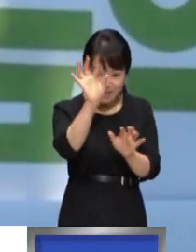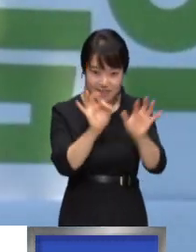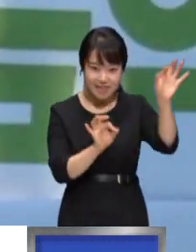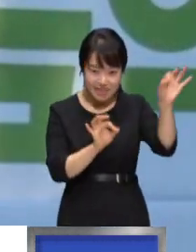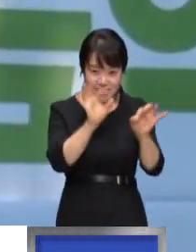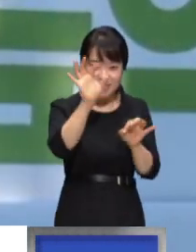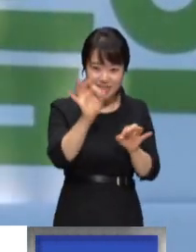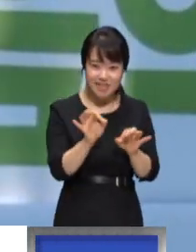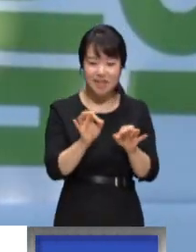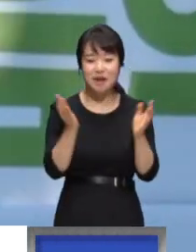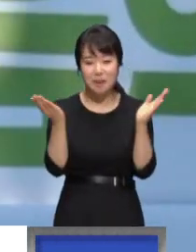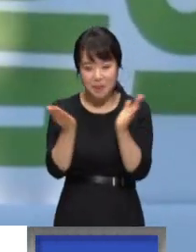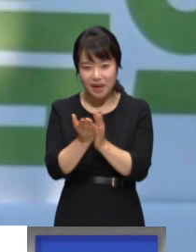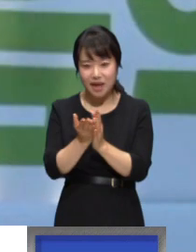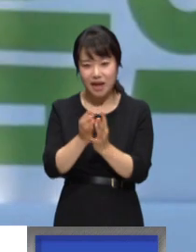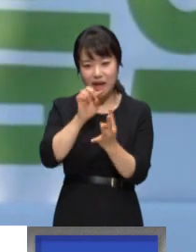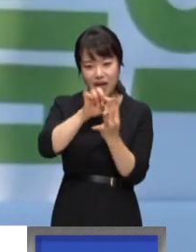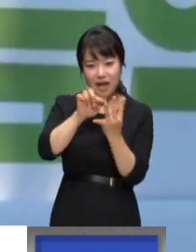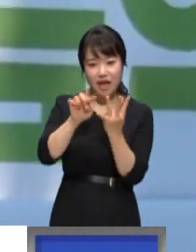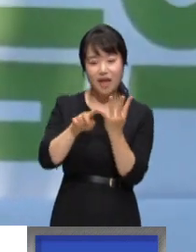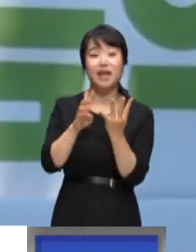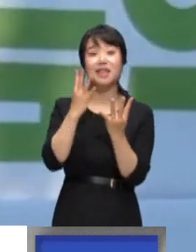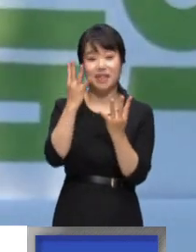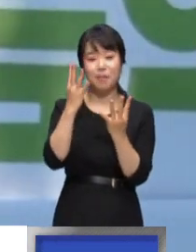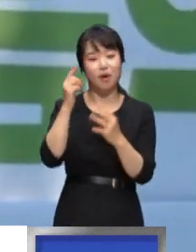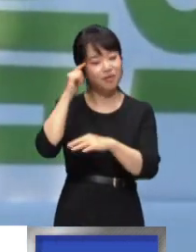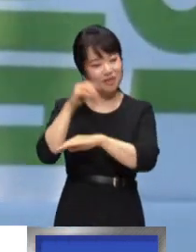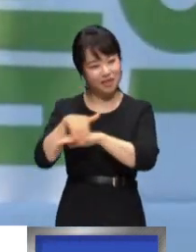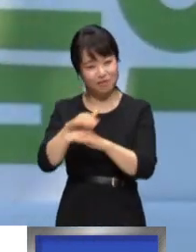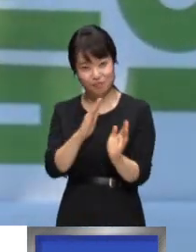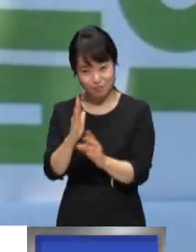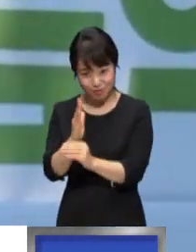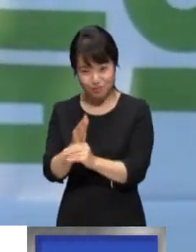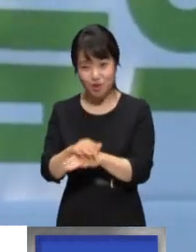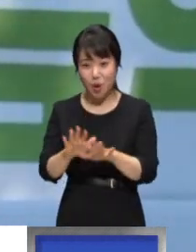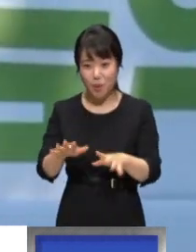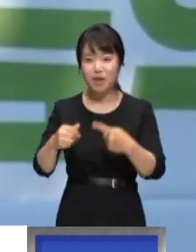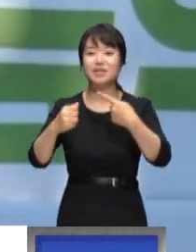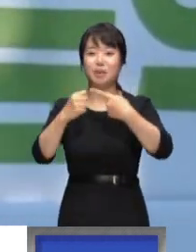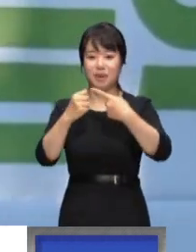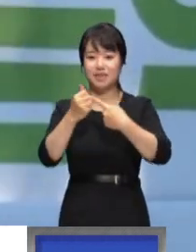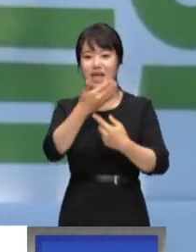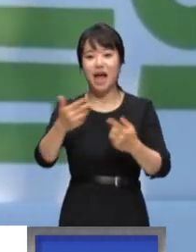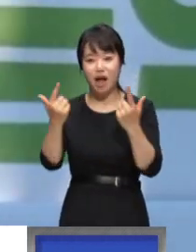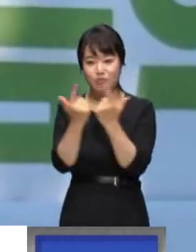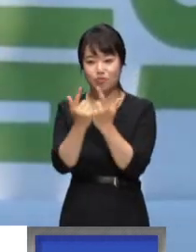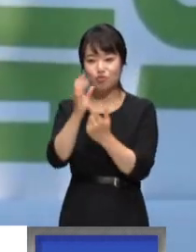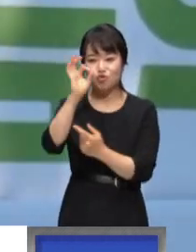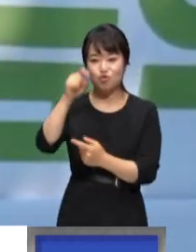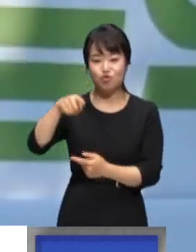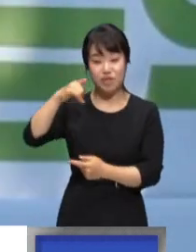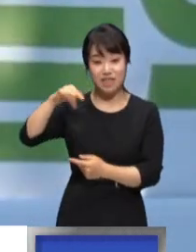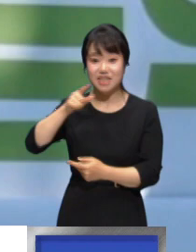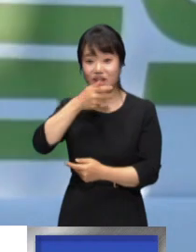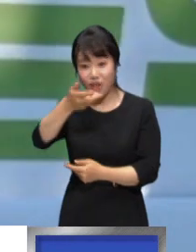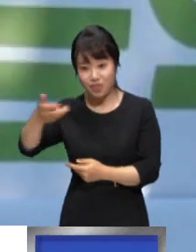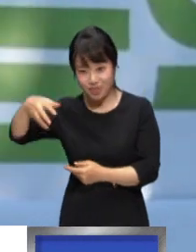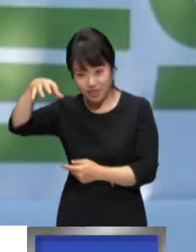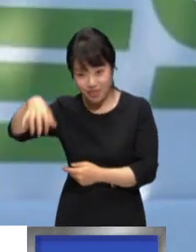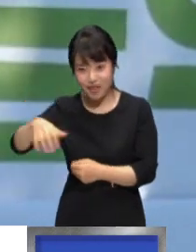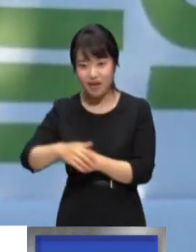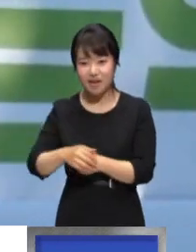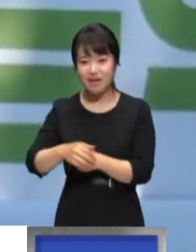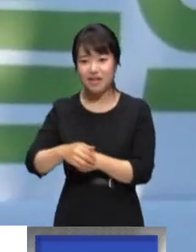찾아서 이렇게 한 네 번의 행사를 진행하게 됐고요. 오늘이 그 첫 번째 강북구 우이천에서